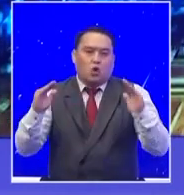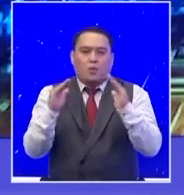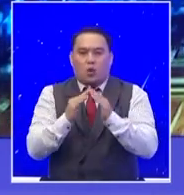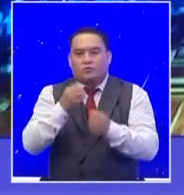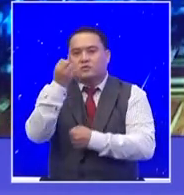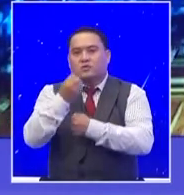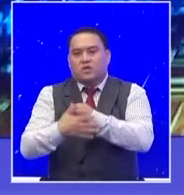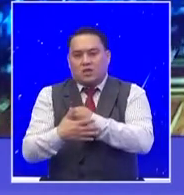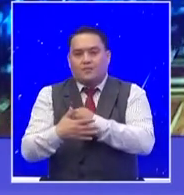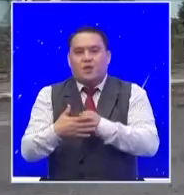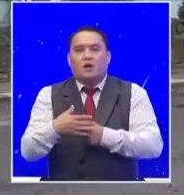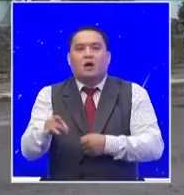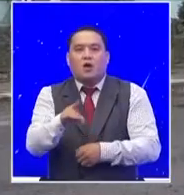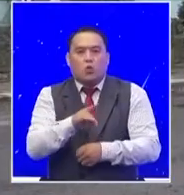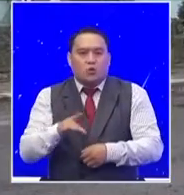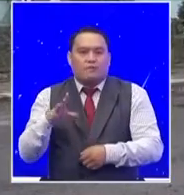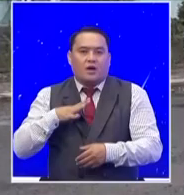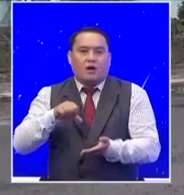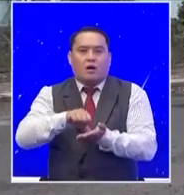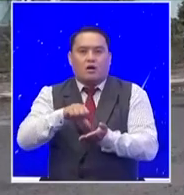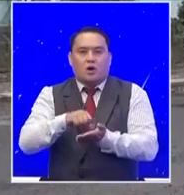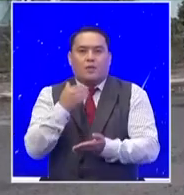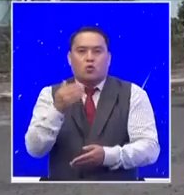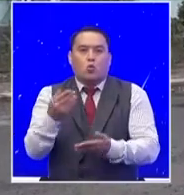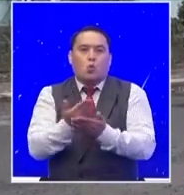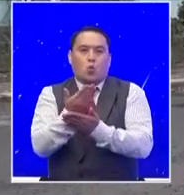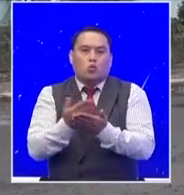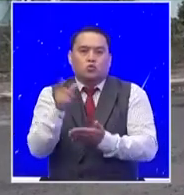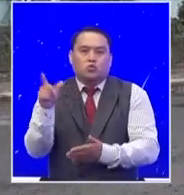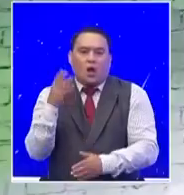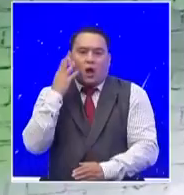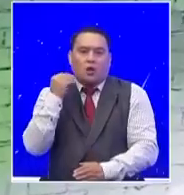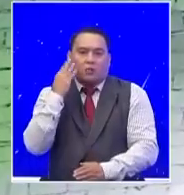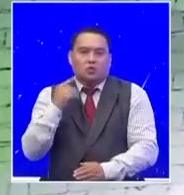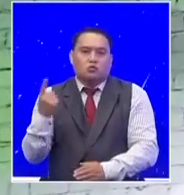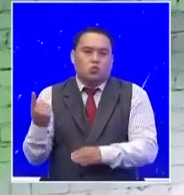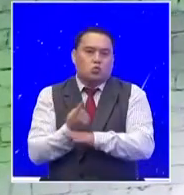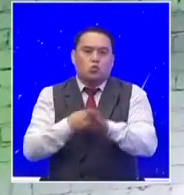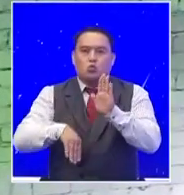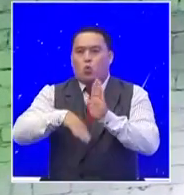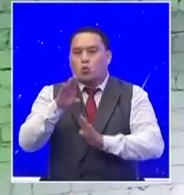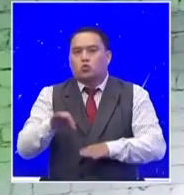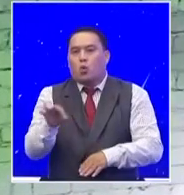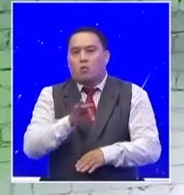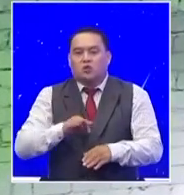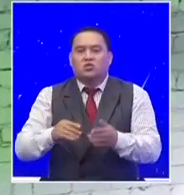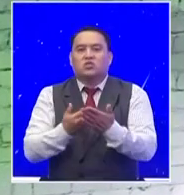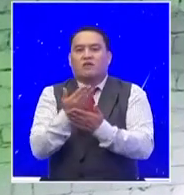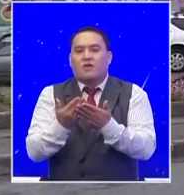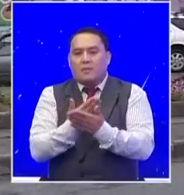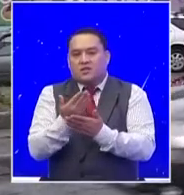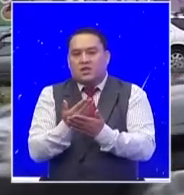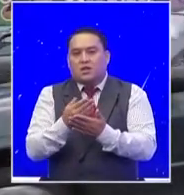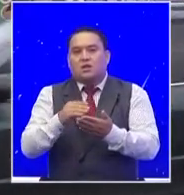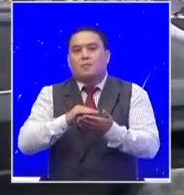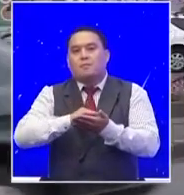центре города Ушарал. Автором мурала выступил Александр Романов. Художник из Алматы является одним из лучших в области монументальной живописи.